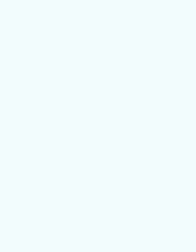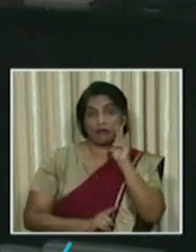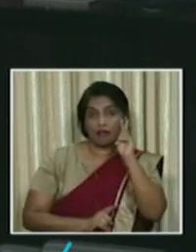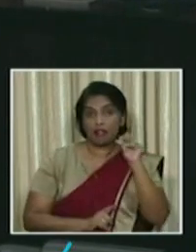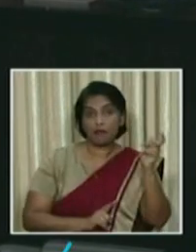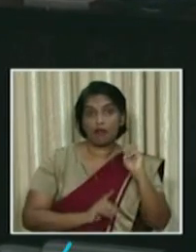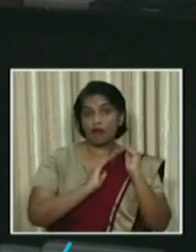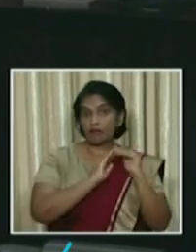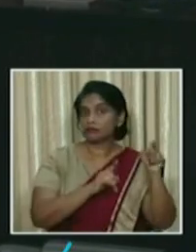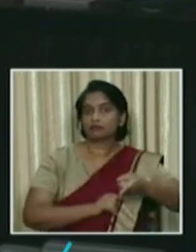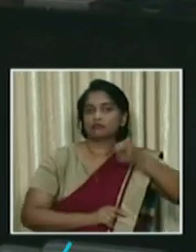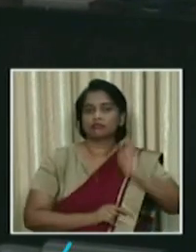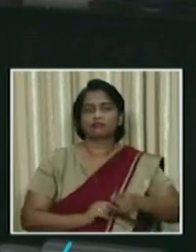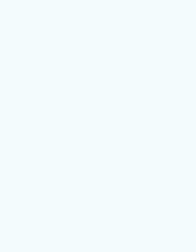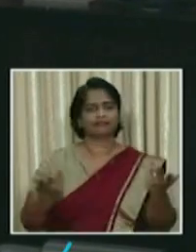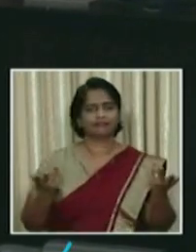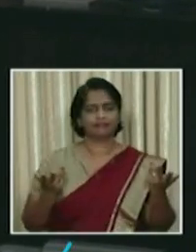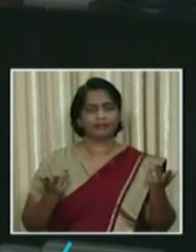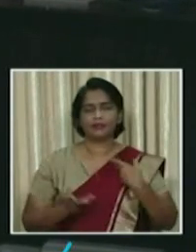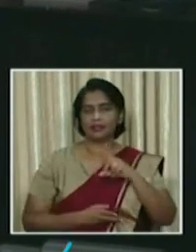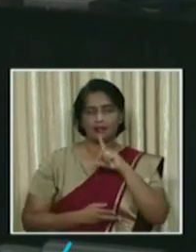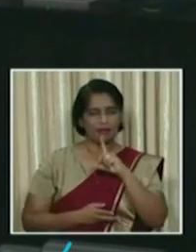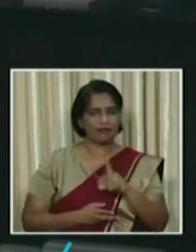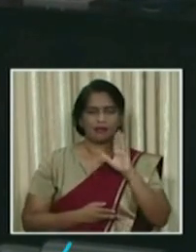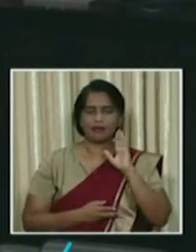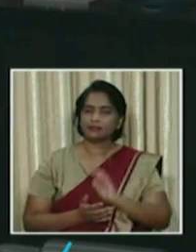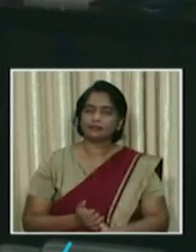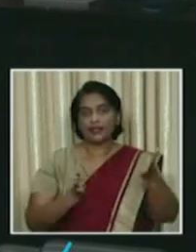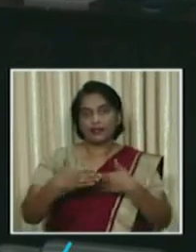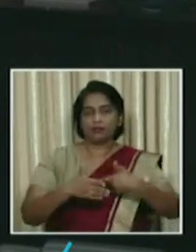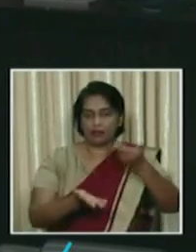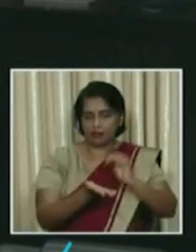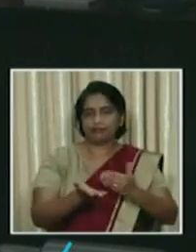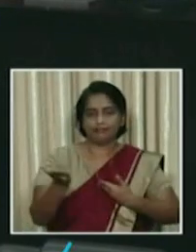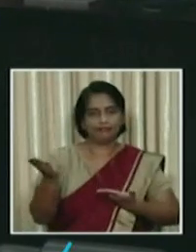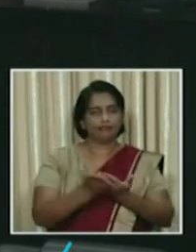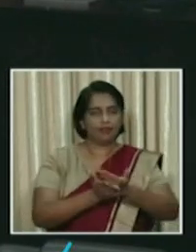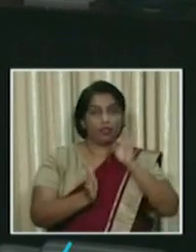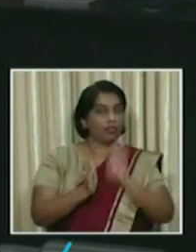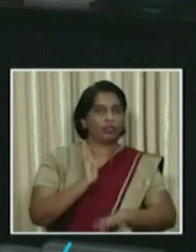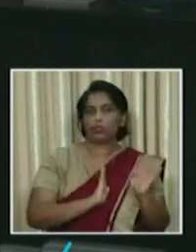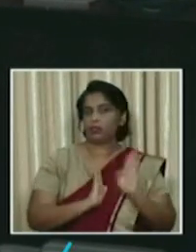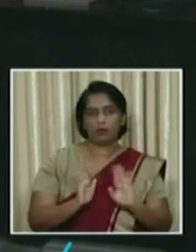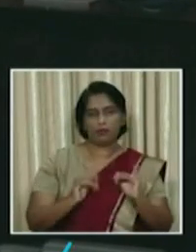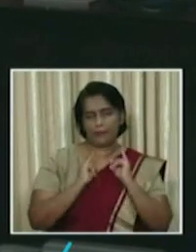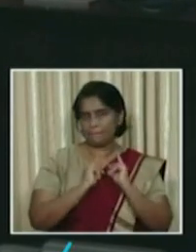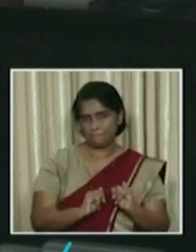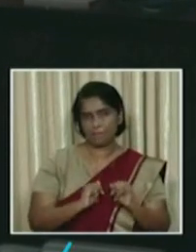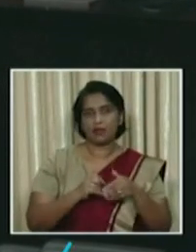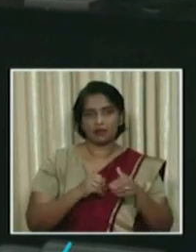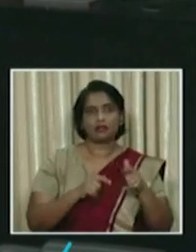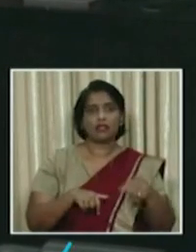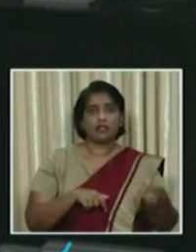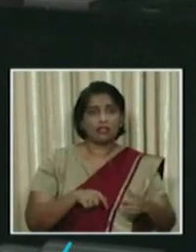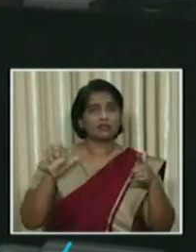මේකට එකඟතාවයක් නැහැයි කියලා දාලා තියෙනවා. ඉතින් නමුත් මේකට මම එකඟ නැහැ. මේක අතාරින්නේ දැන් මේක අතාරින්න එක අසාධාරණයි. දැනට ගෙවන්නේ